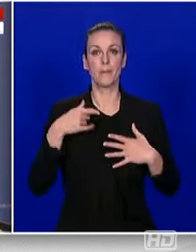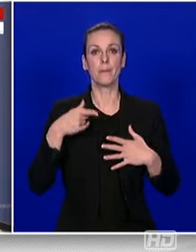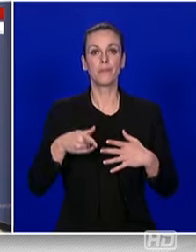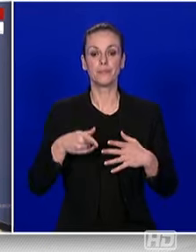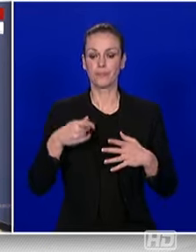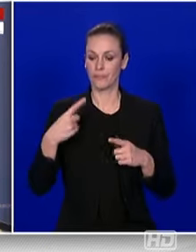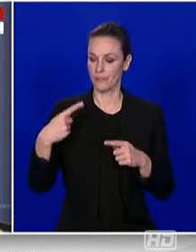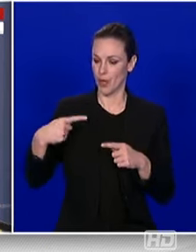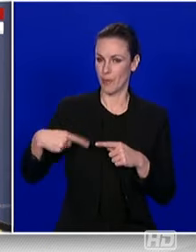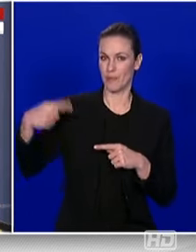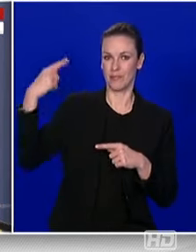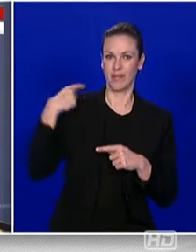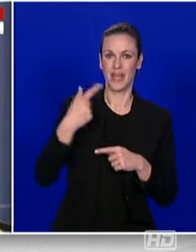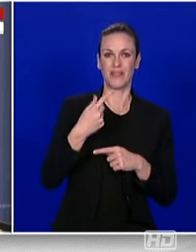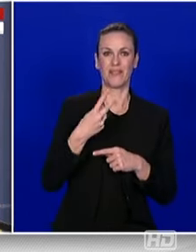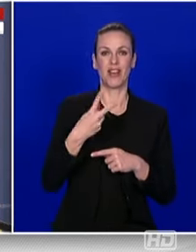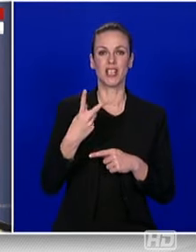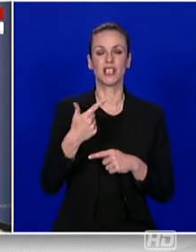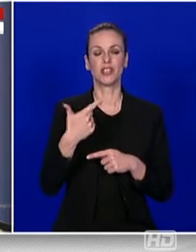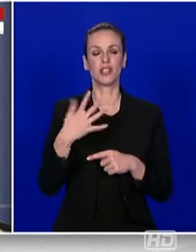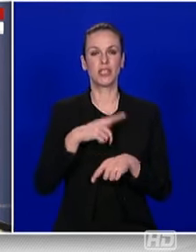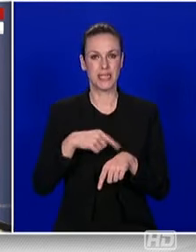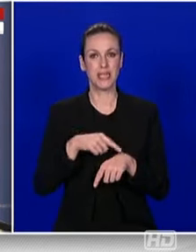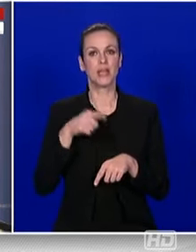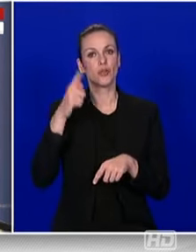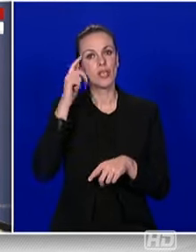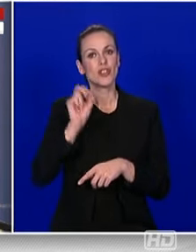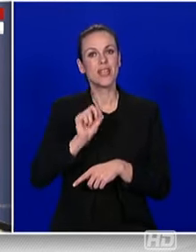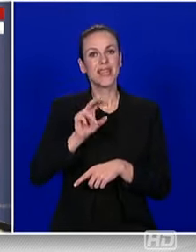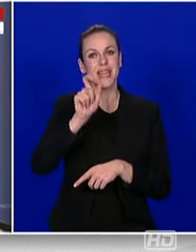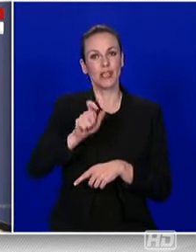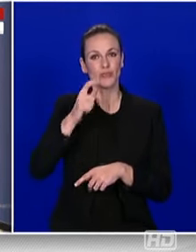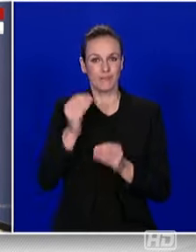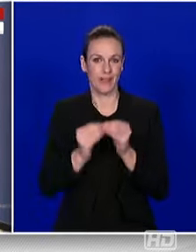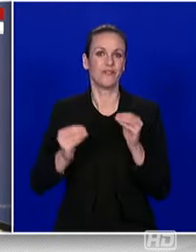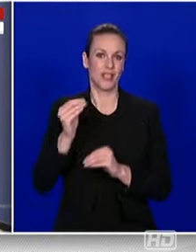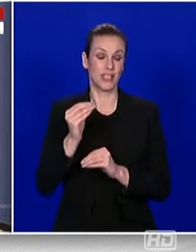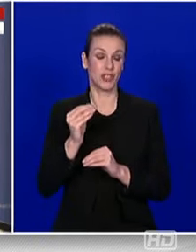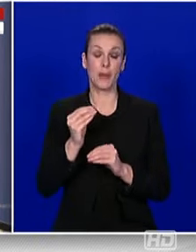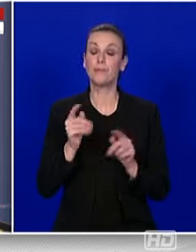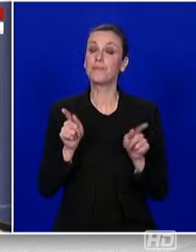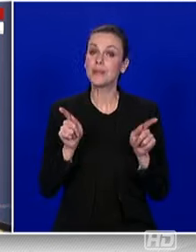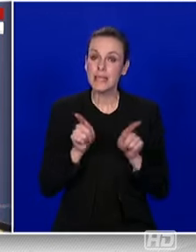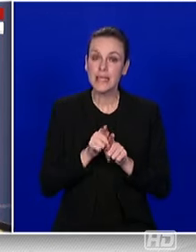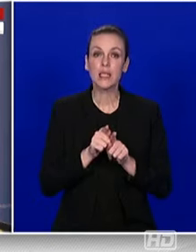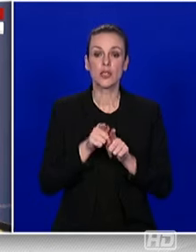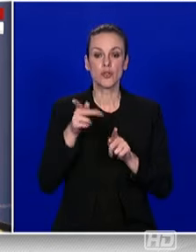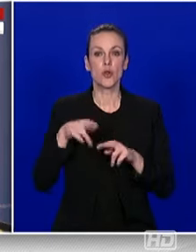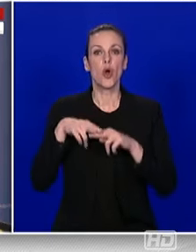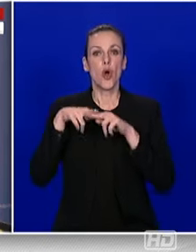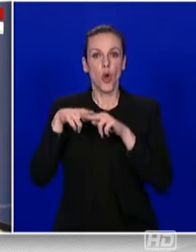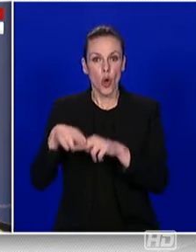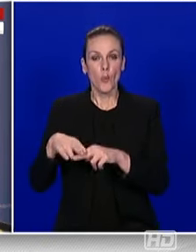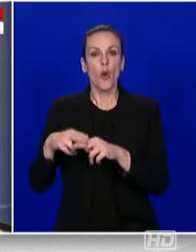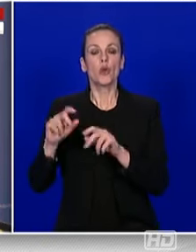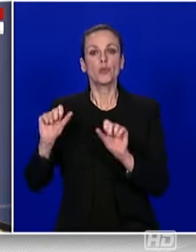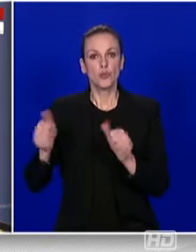protekla 24 sata, to je 13 više. Istovremeno, u bolnicu smo